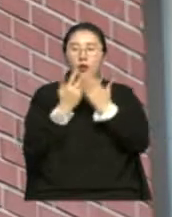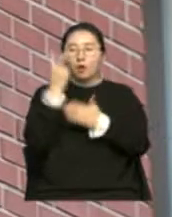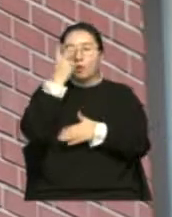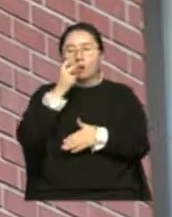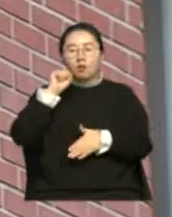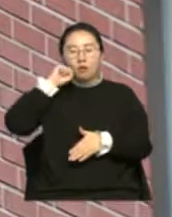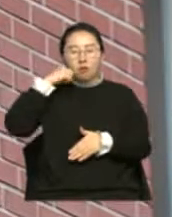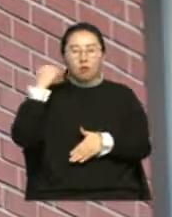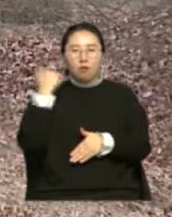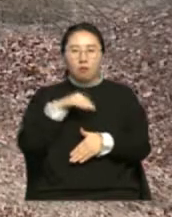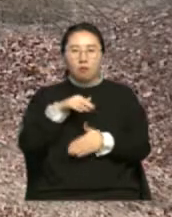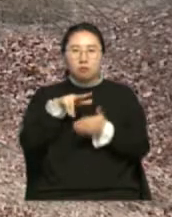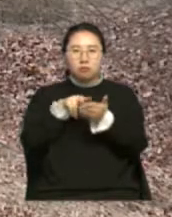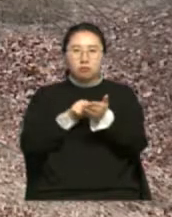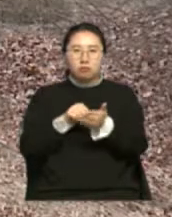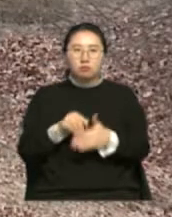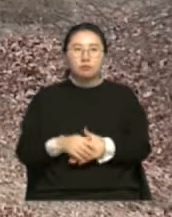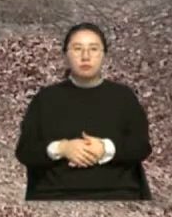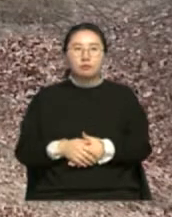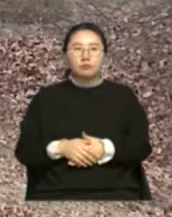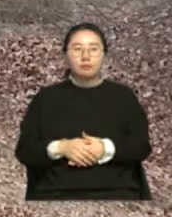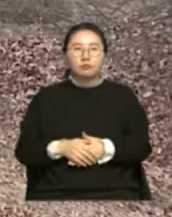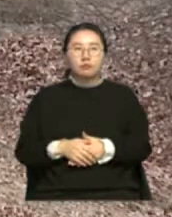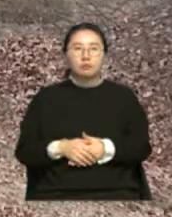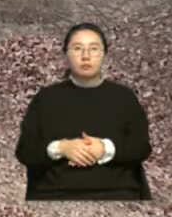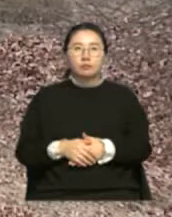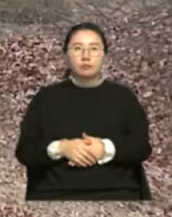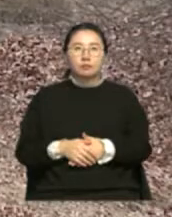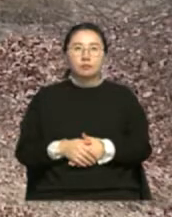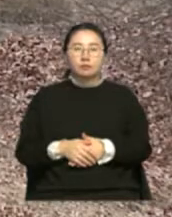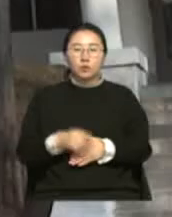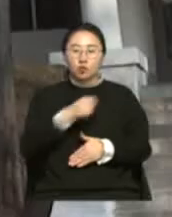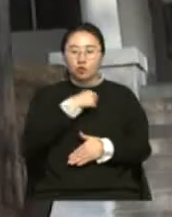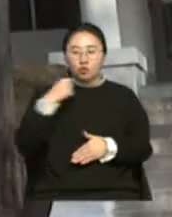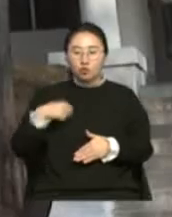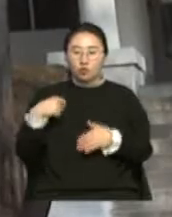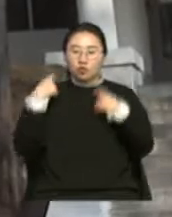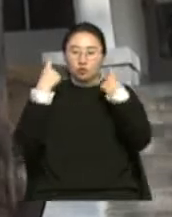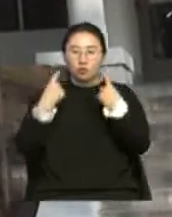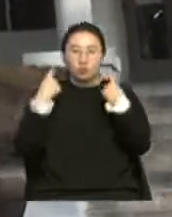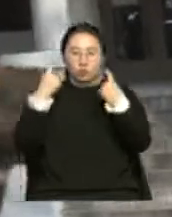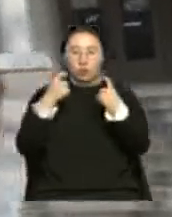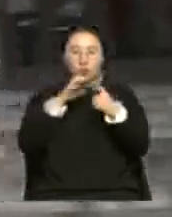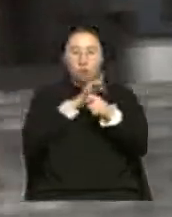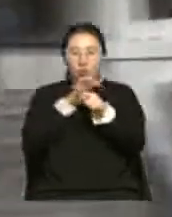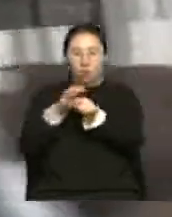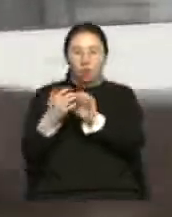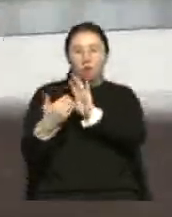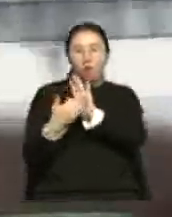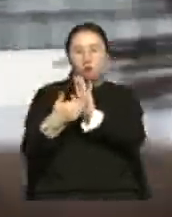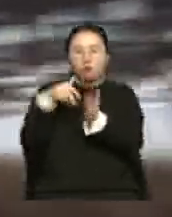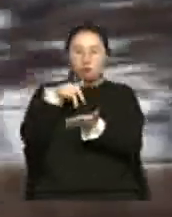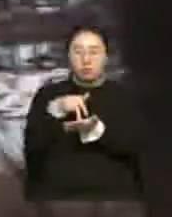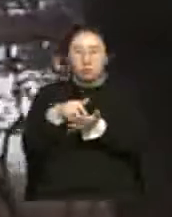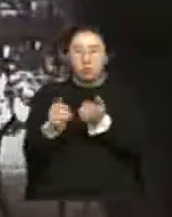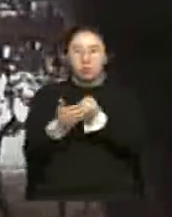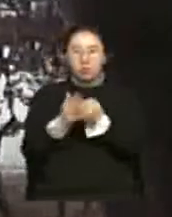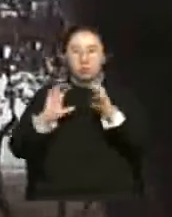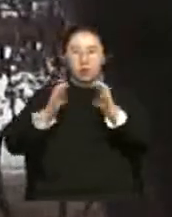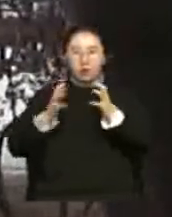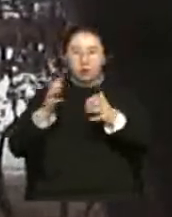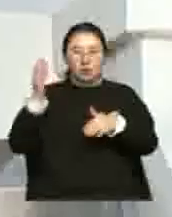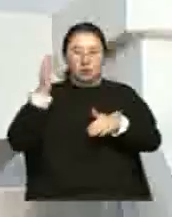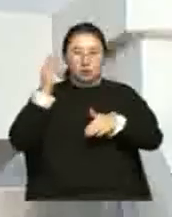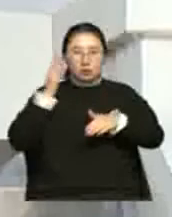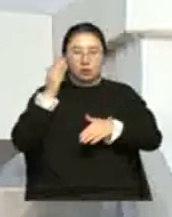것은 현실적으로 어려운 상황입니다. 더군다나 중국 유학생회는 격리 거부 입장인 것으로 알려져 국내